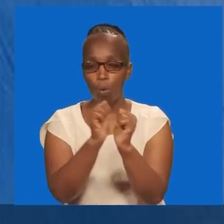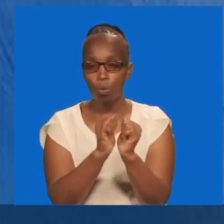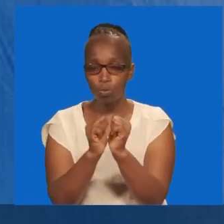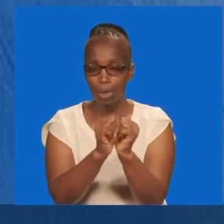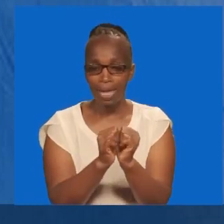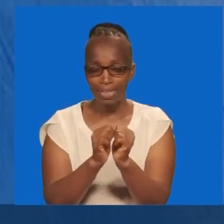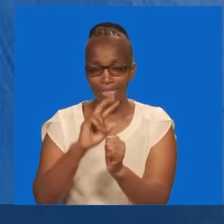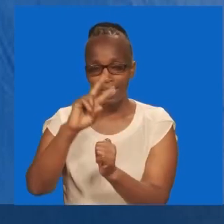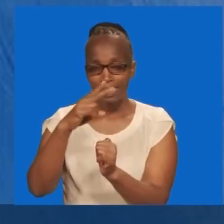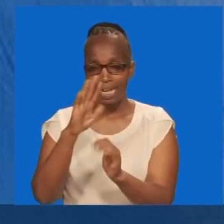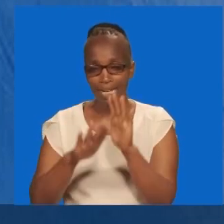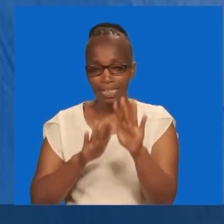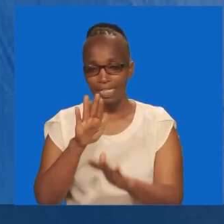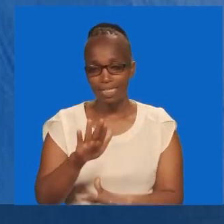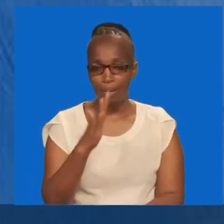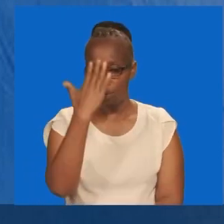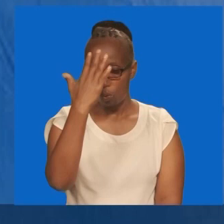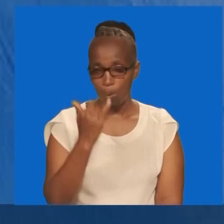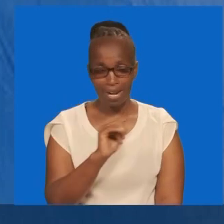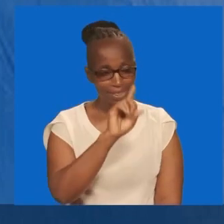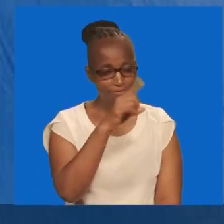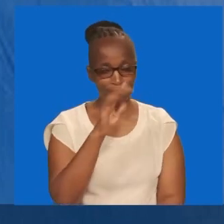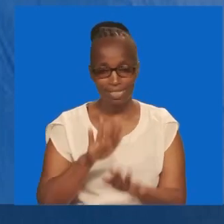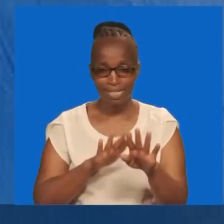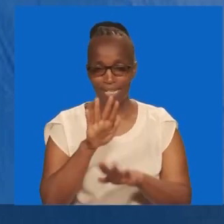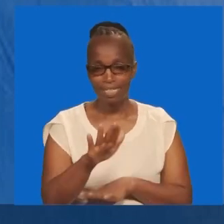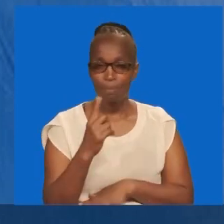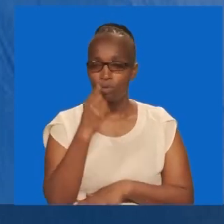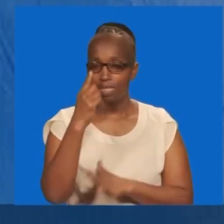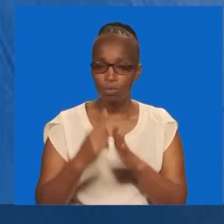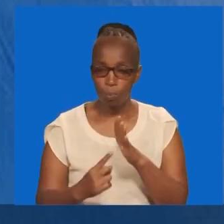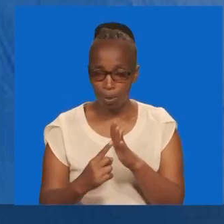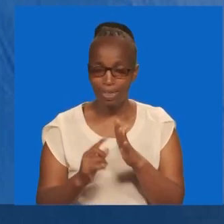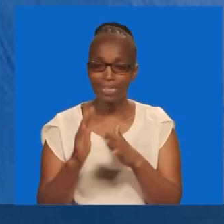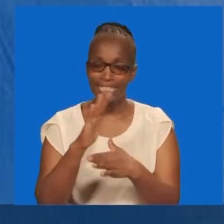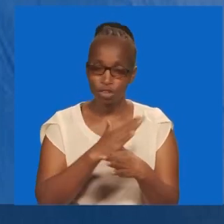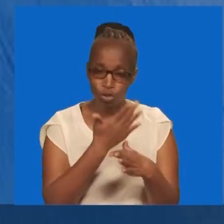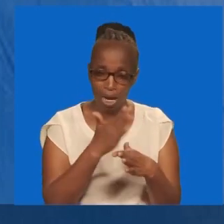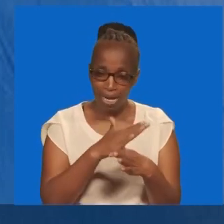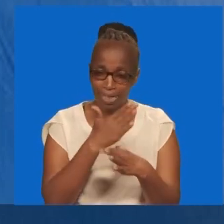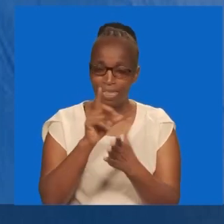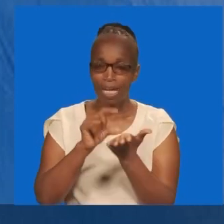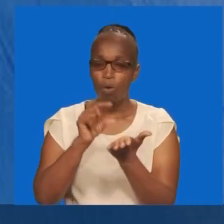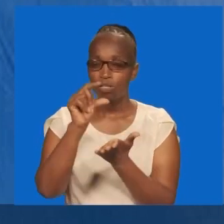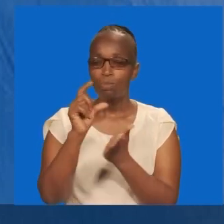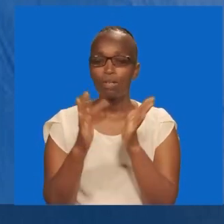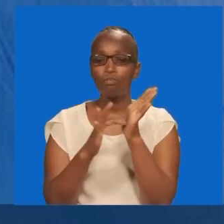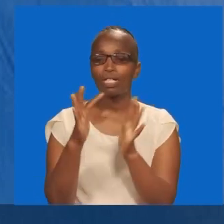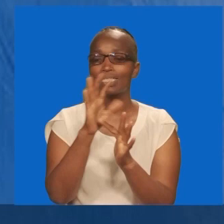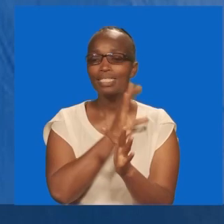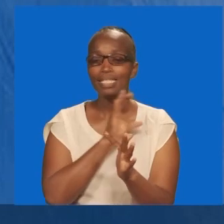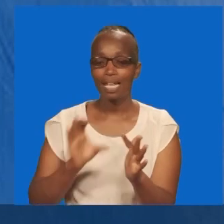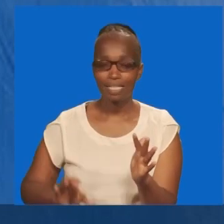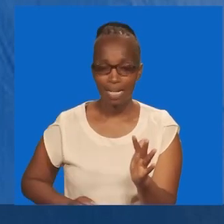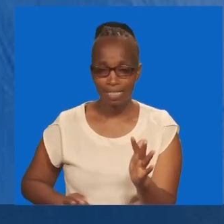kuandamana nawe pia katika hatua ya pili. Maana hatua ya kwanza tulisema ya kwamba it is to share the gospel